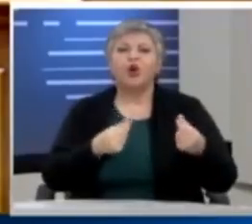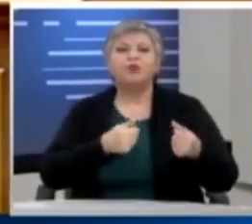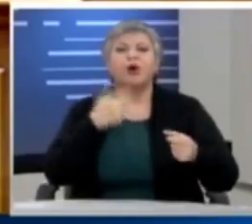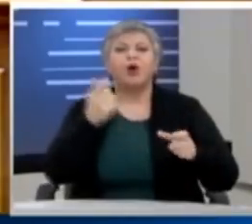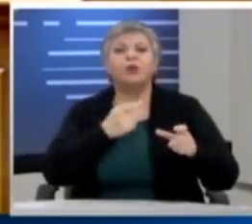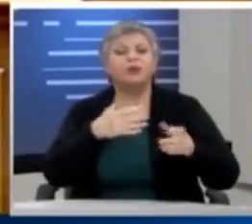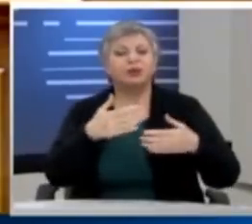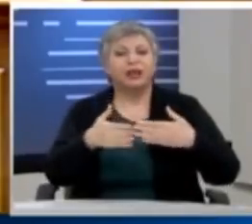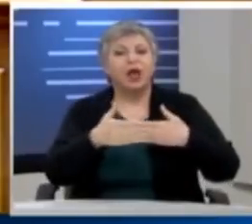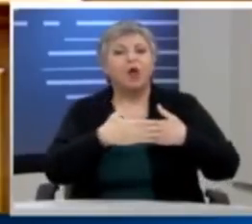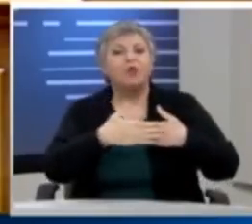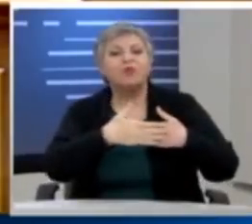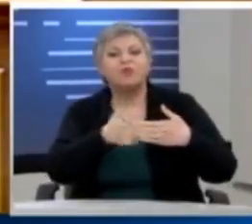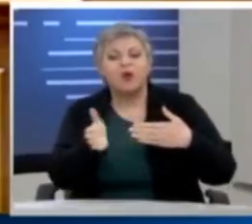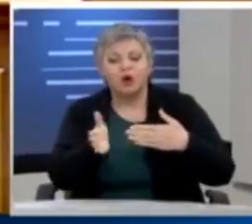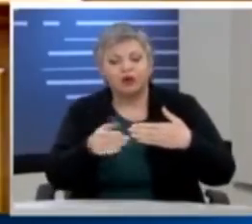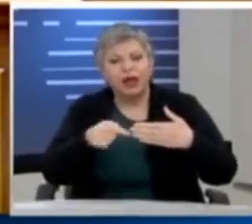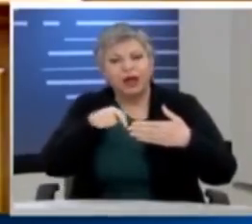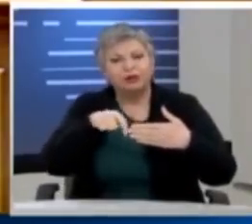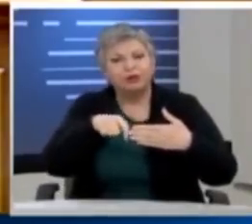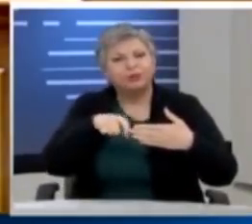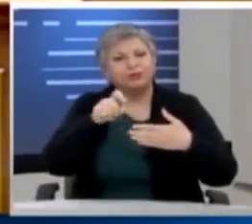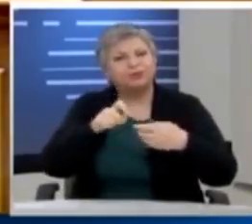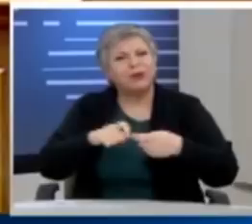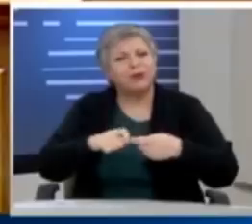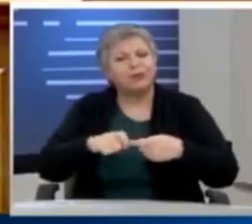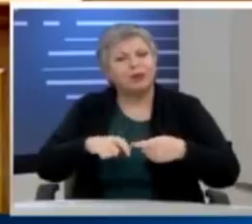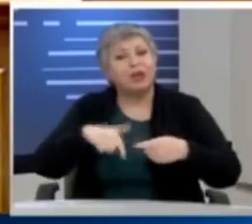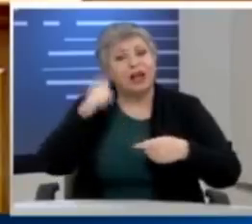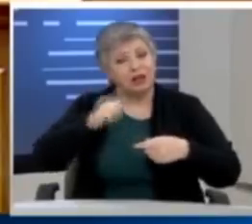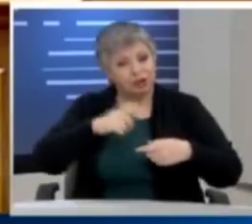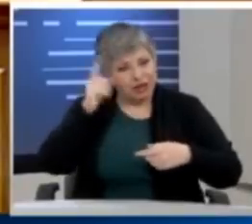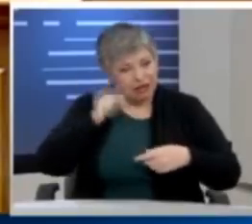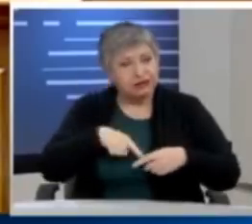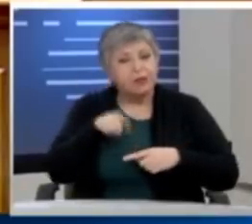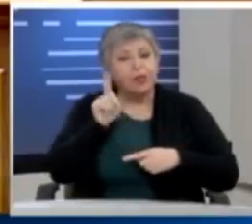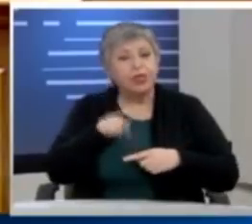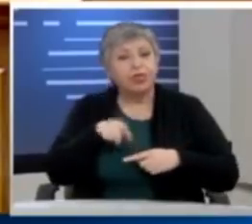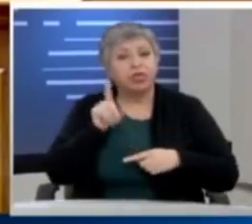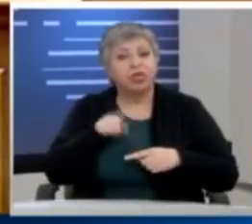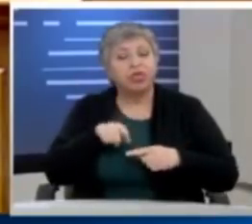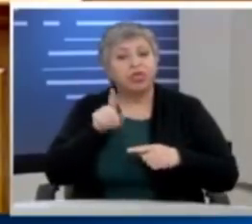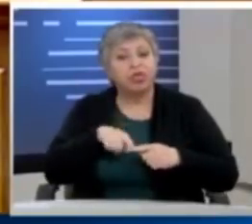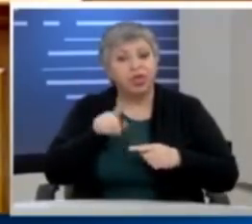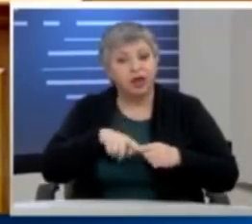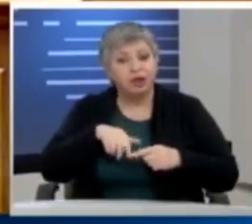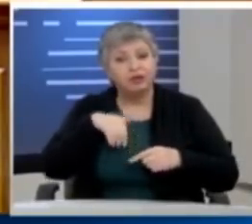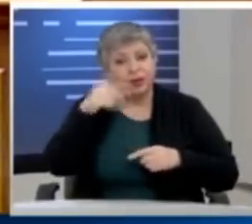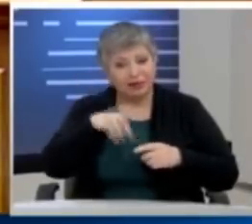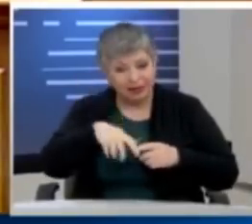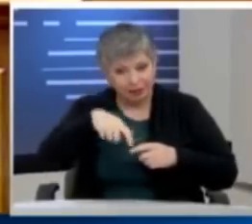ή γρήγορα σκουριάζουν και όταν σκουριάζουν τους πετάνε στα σκουπίδια. Εκεί θα καταλήξετε κι